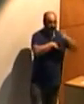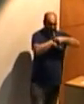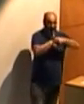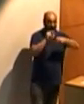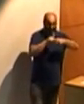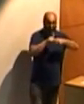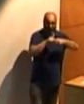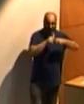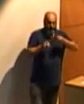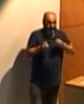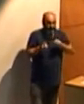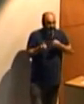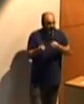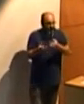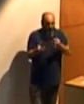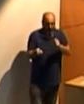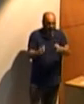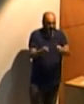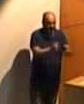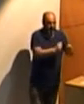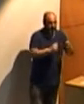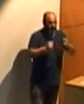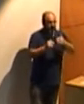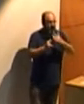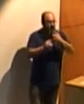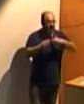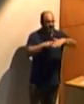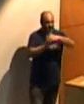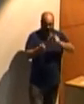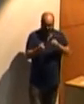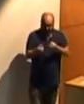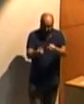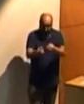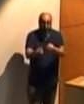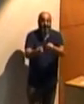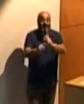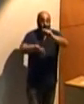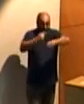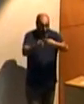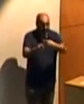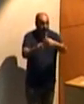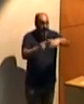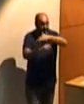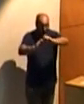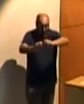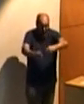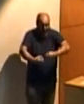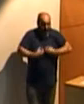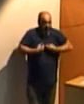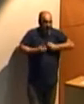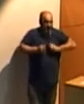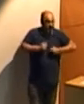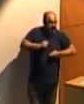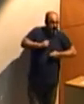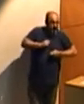construire son environnement et son environnement va construire la bactérie il y à des boucles des